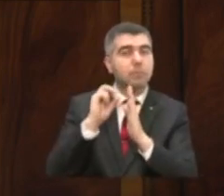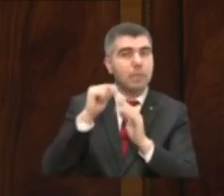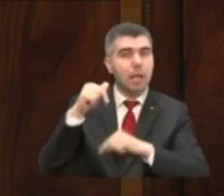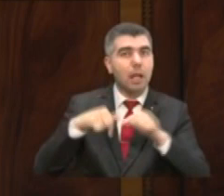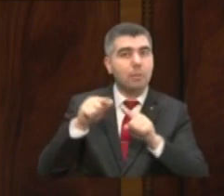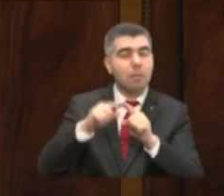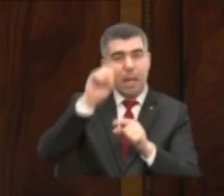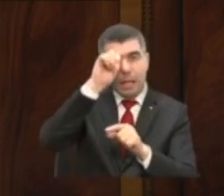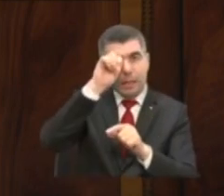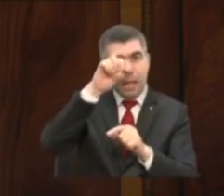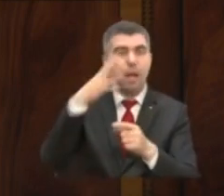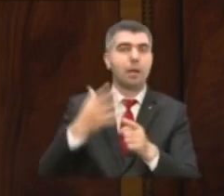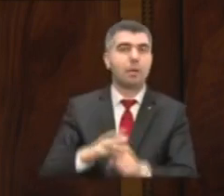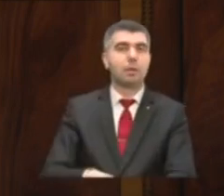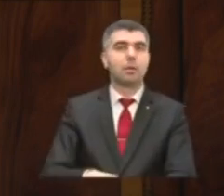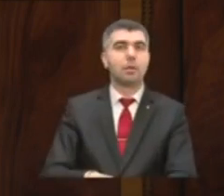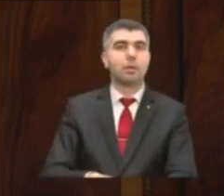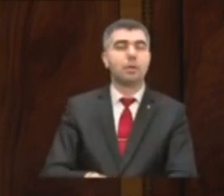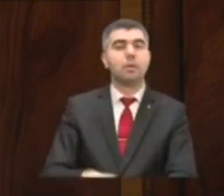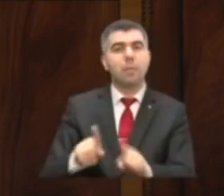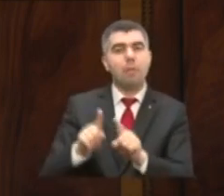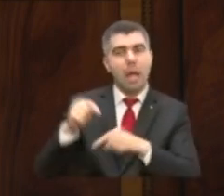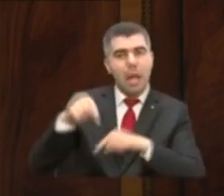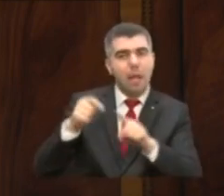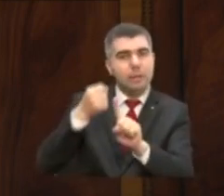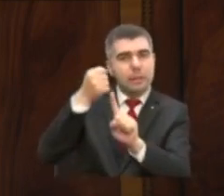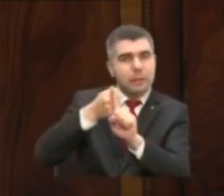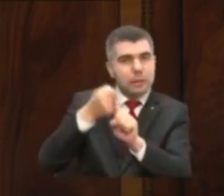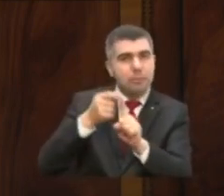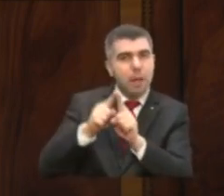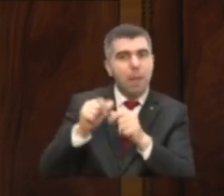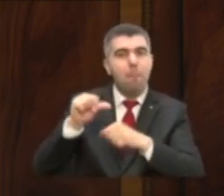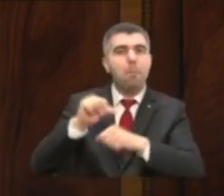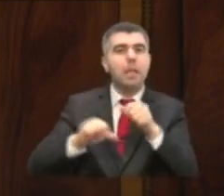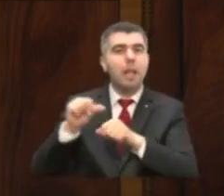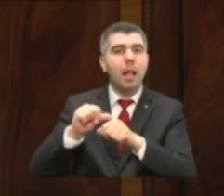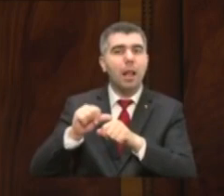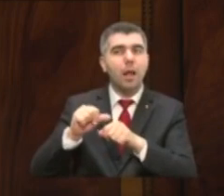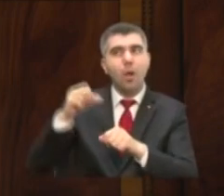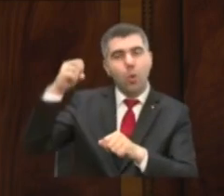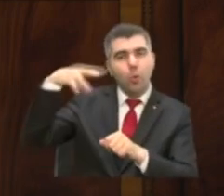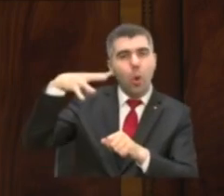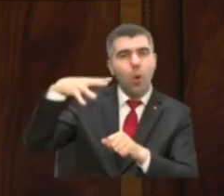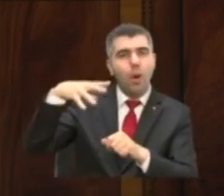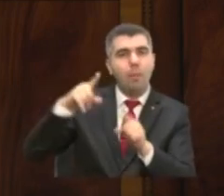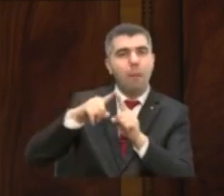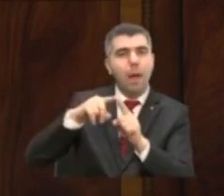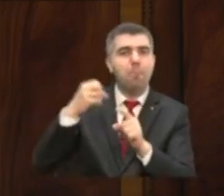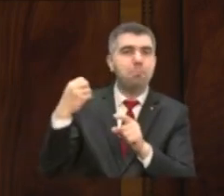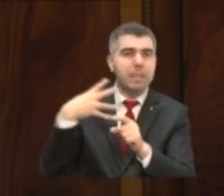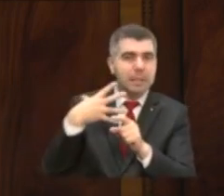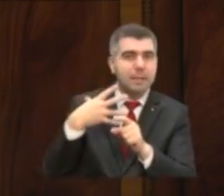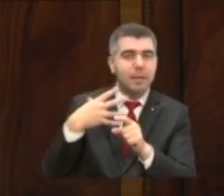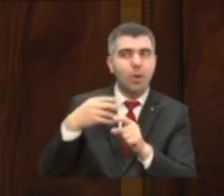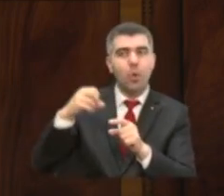من قبل نتيجه جهود ديال النجاعه الطاقيه، تغيير ديال المصابيح، وقع واحد شويه ديال النقص شويه،